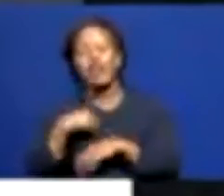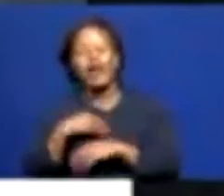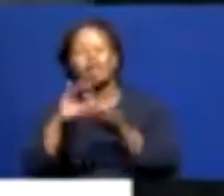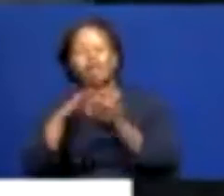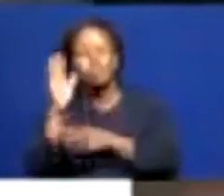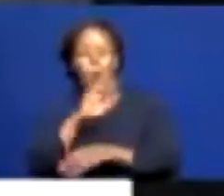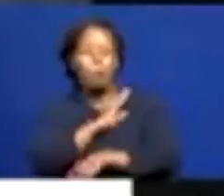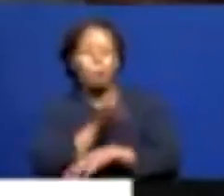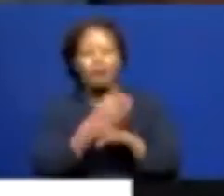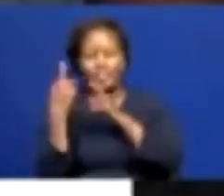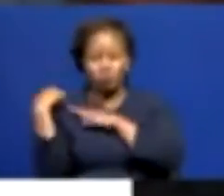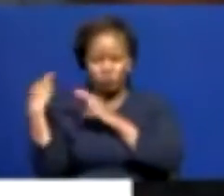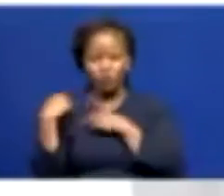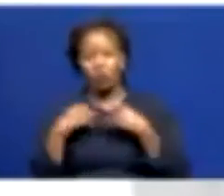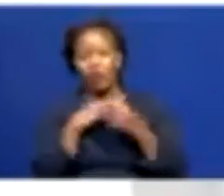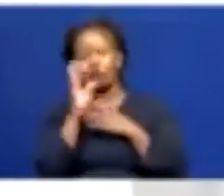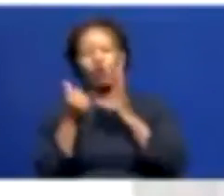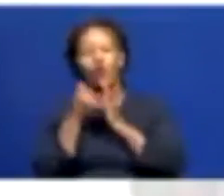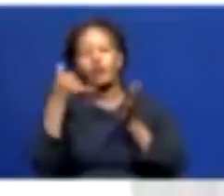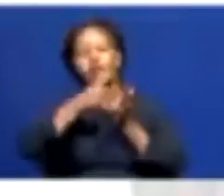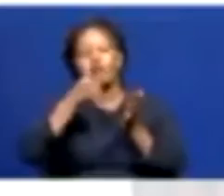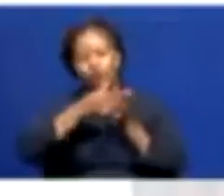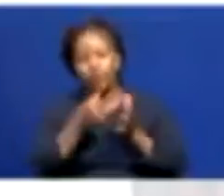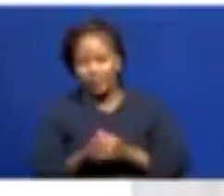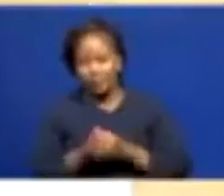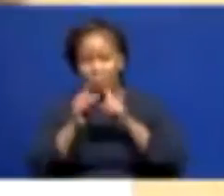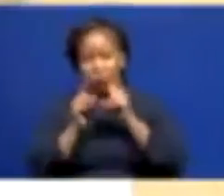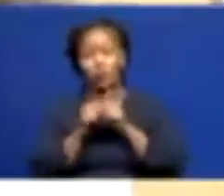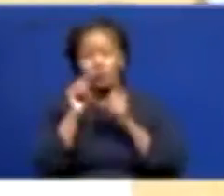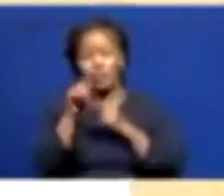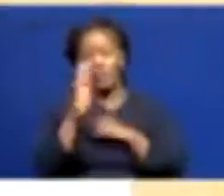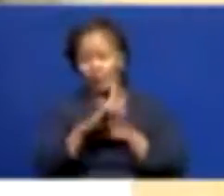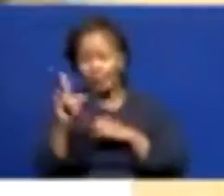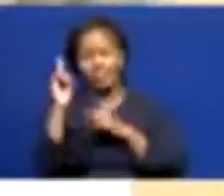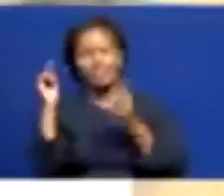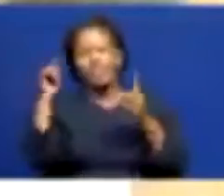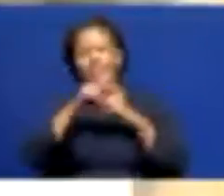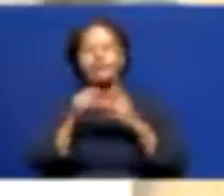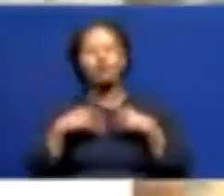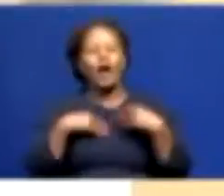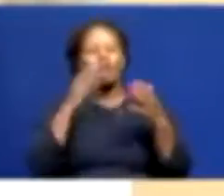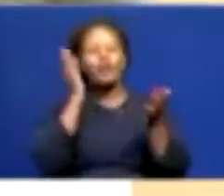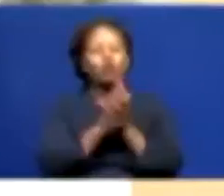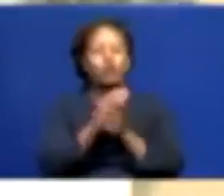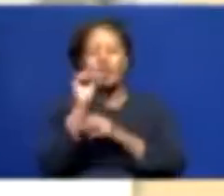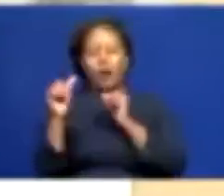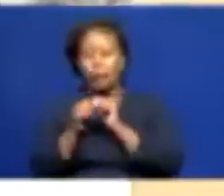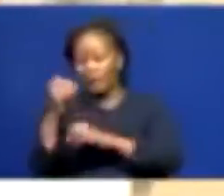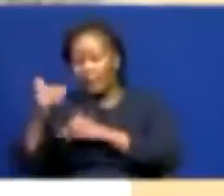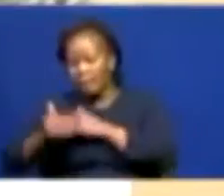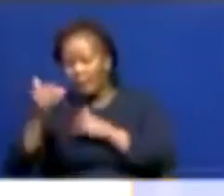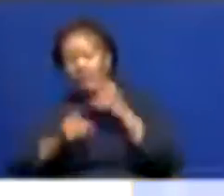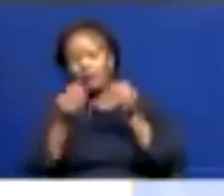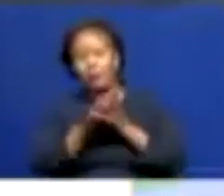kufutilia mbali leseni ya taasisi husika. Mswada huo una uwezo wa kutoa taarifa za ukweli kuhusu fedha mipakani pamoja